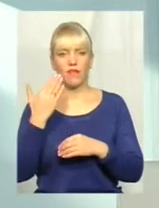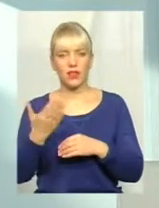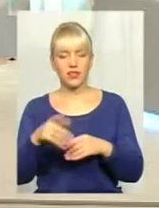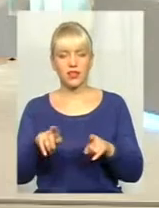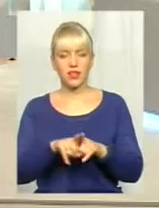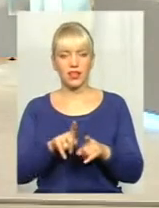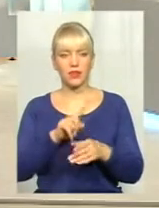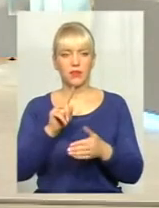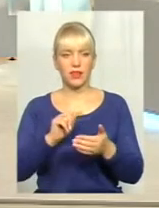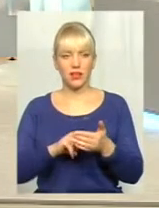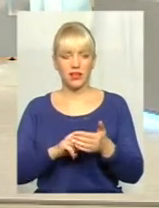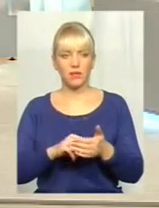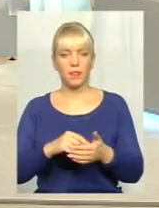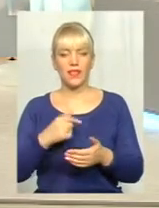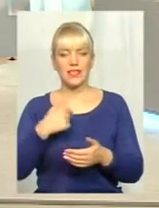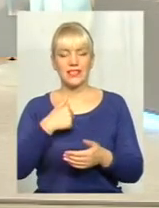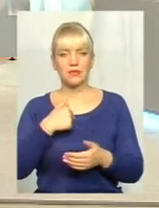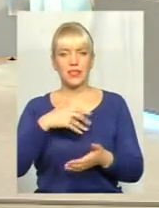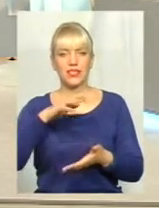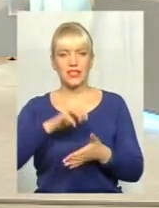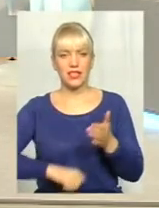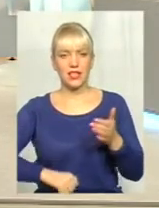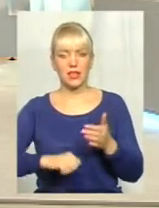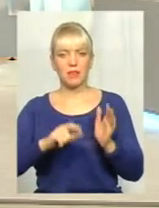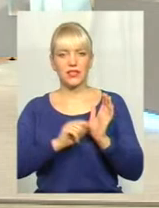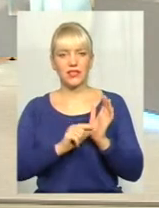запитання. З мене зняли пенсійний фонд